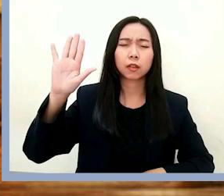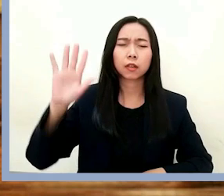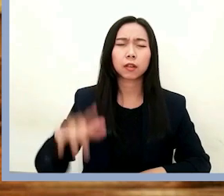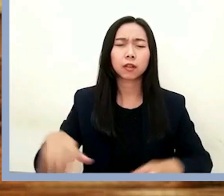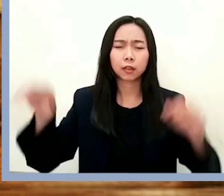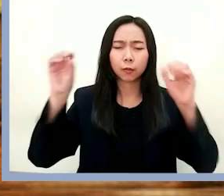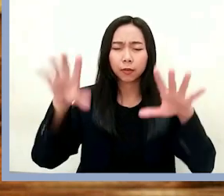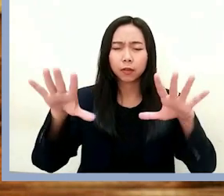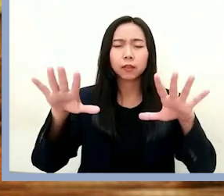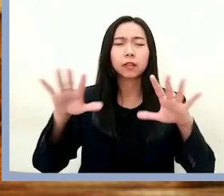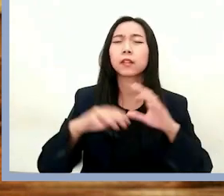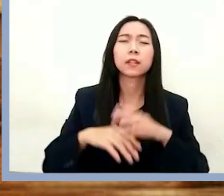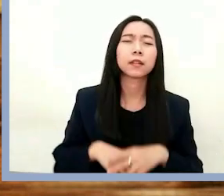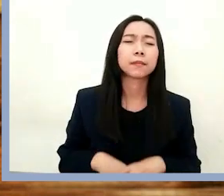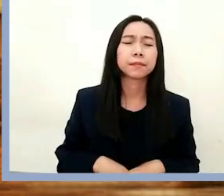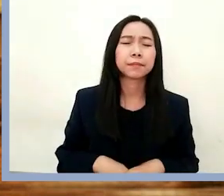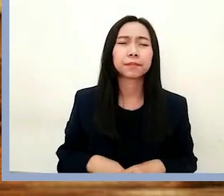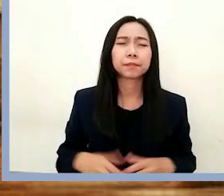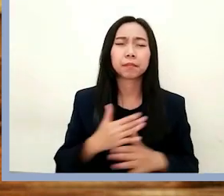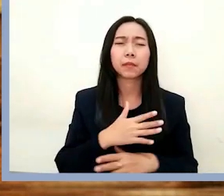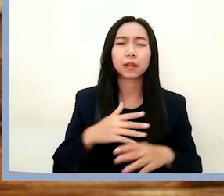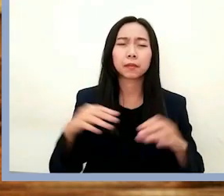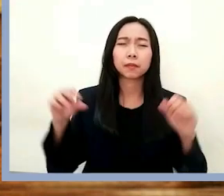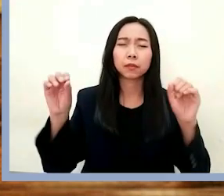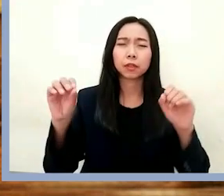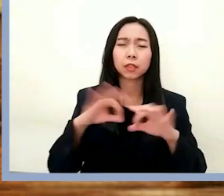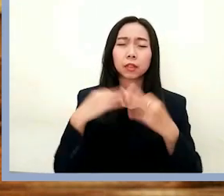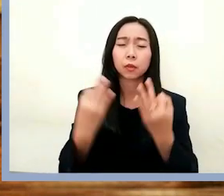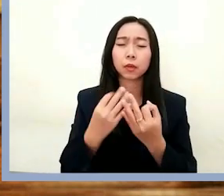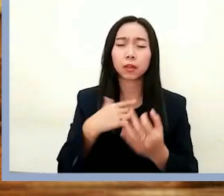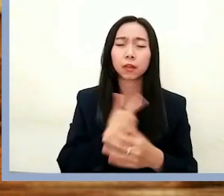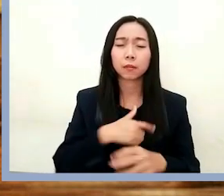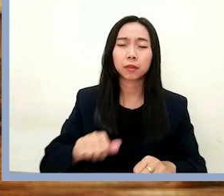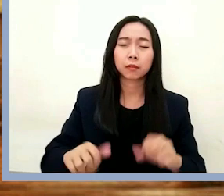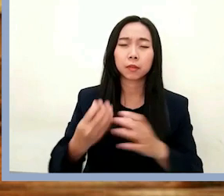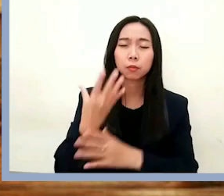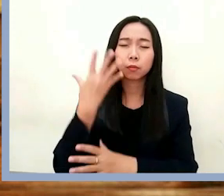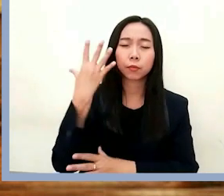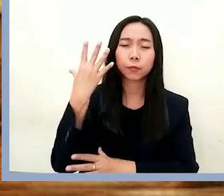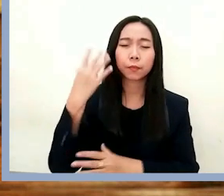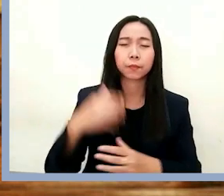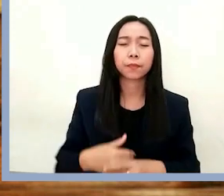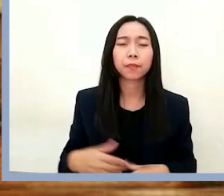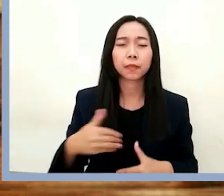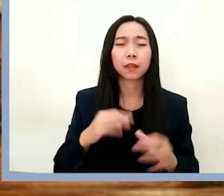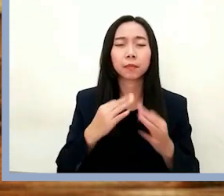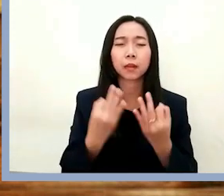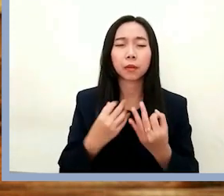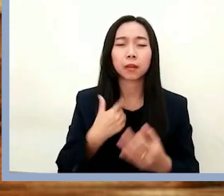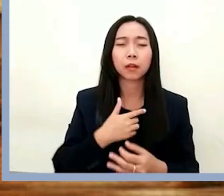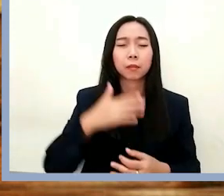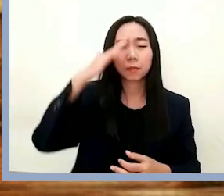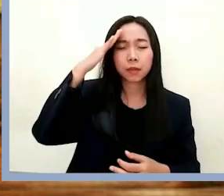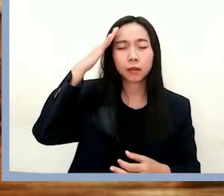engkau berkati karena melalui keluargalah kami dapat bertumbuh melalui keluargalah kami mengenal